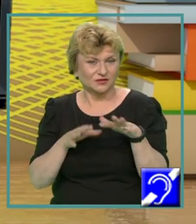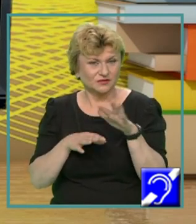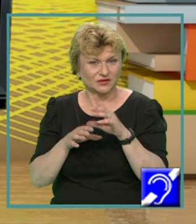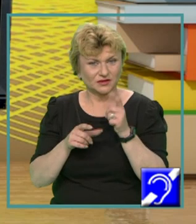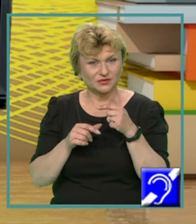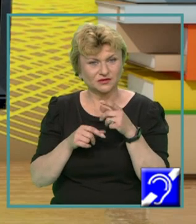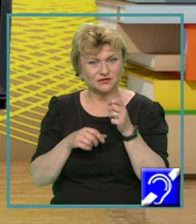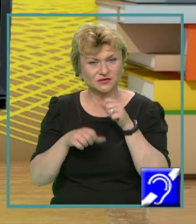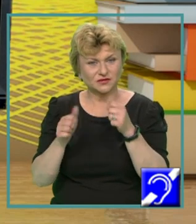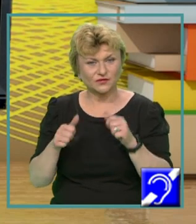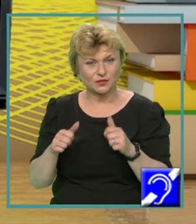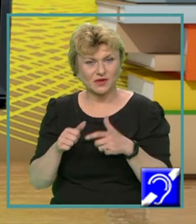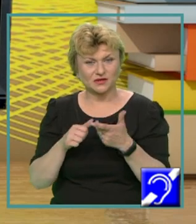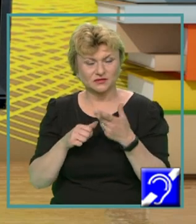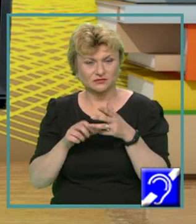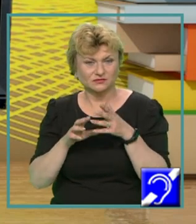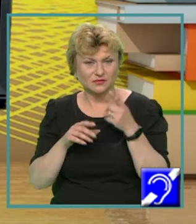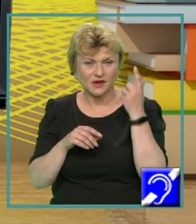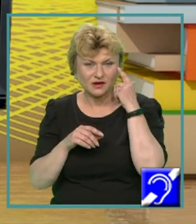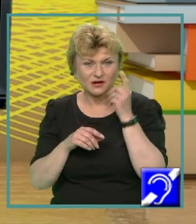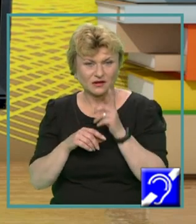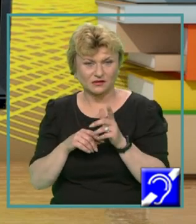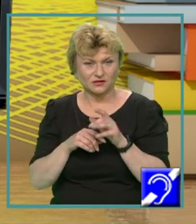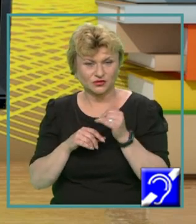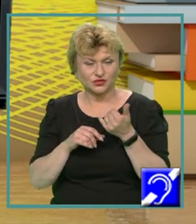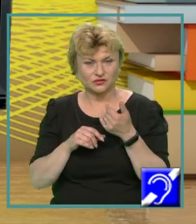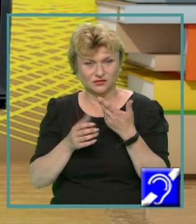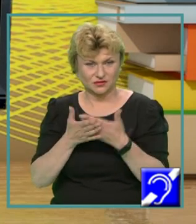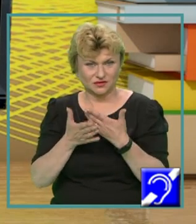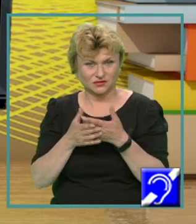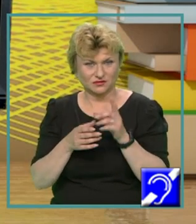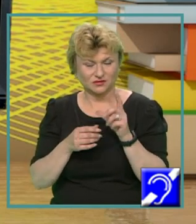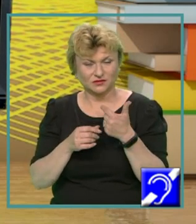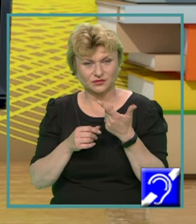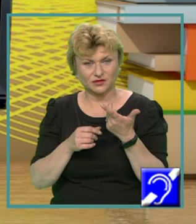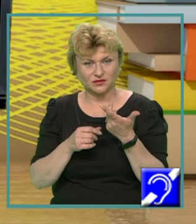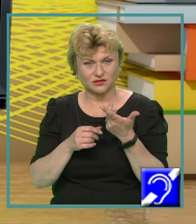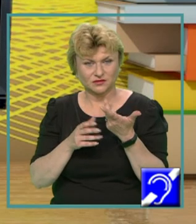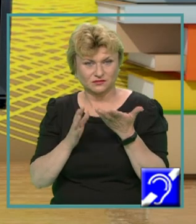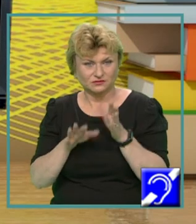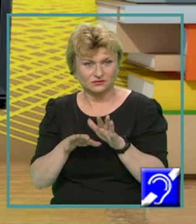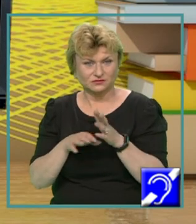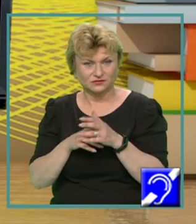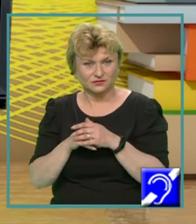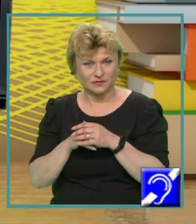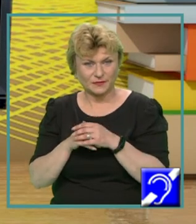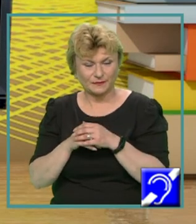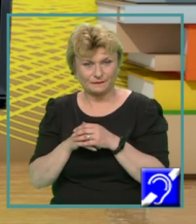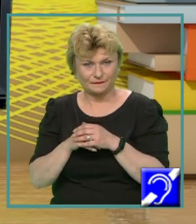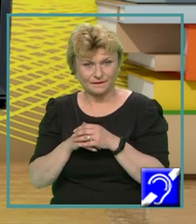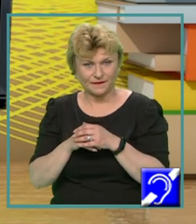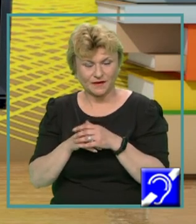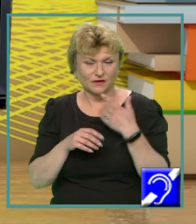senzația de văz nu se formează în ochi, ci pe creier. Ce fac receptorii? Doar transformă stimulul în impuls nervos.